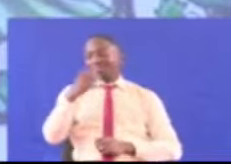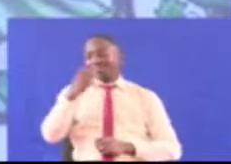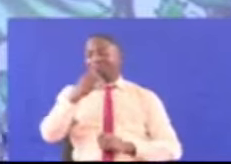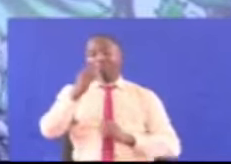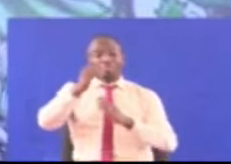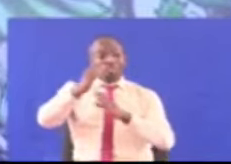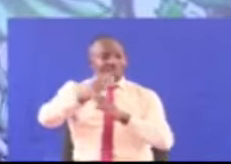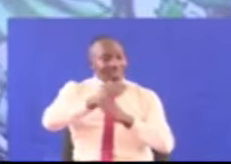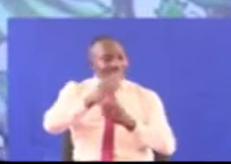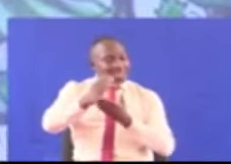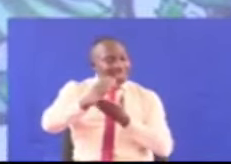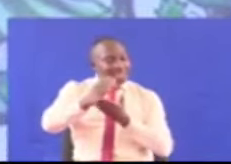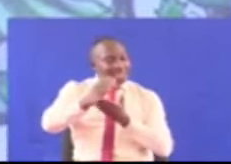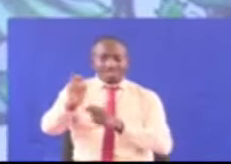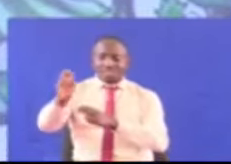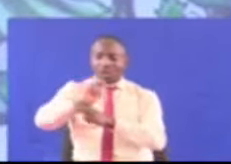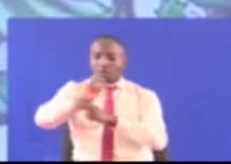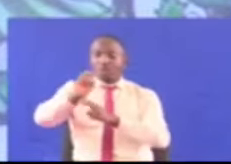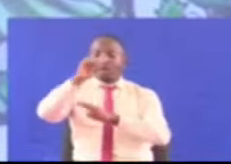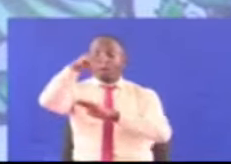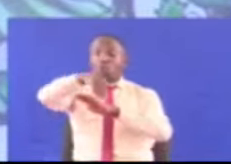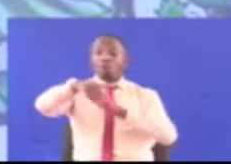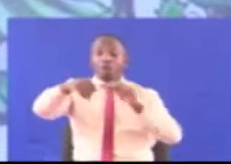Ile kesi ya kulinda kura